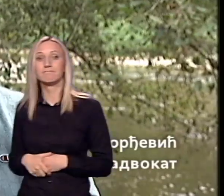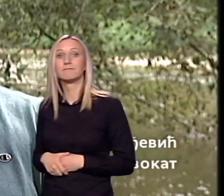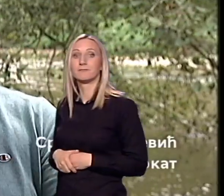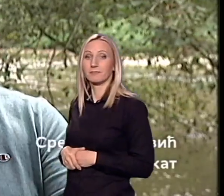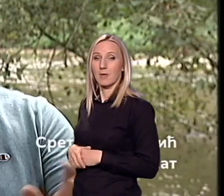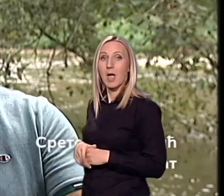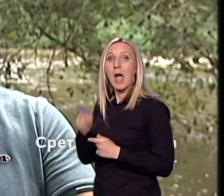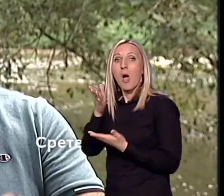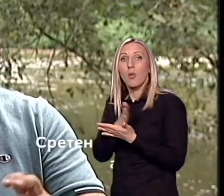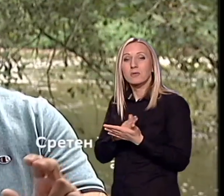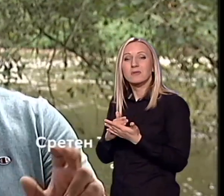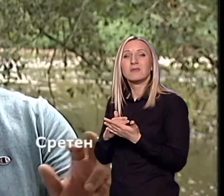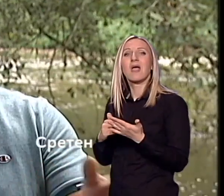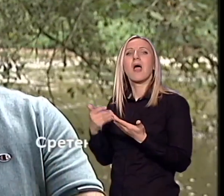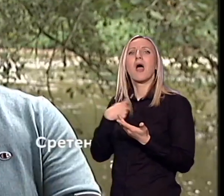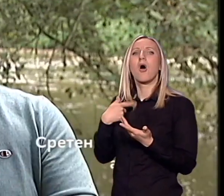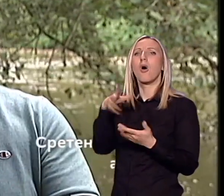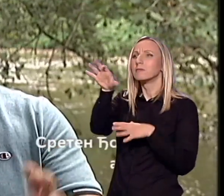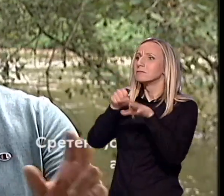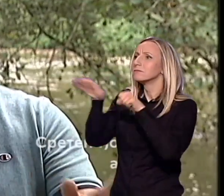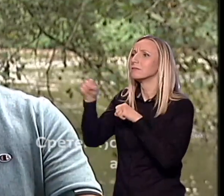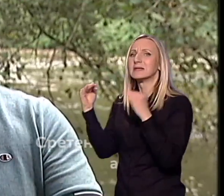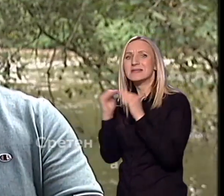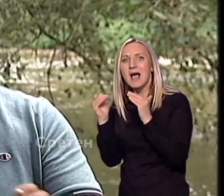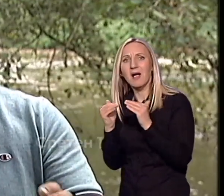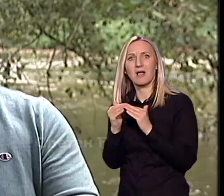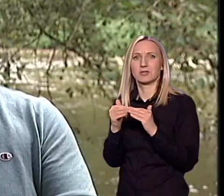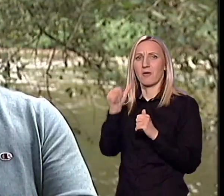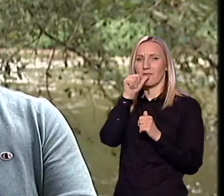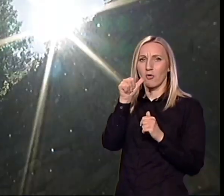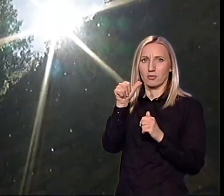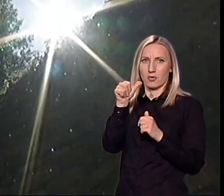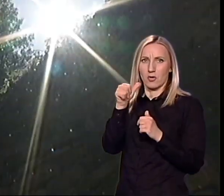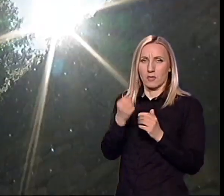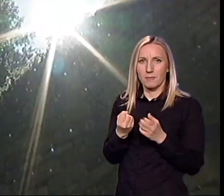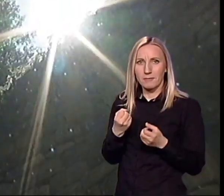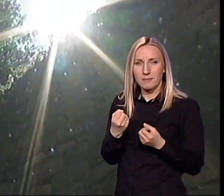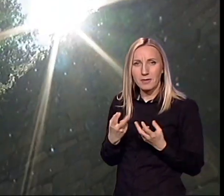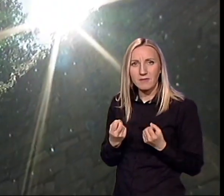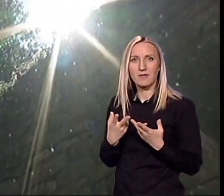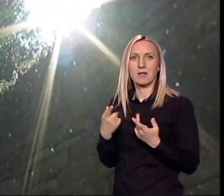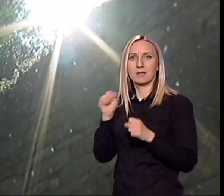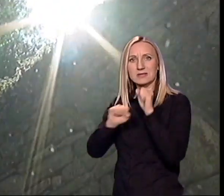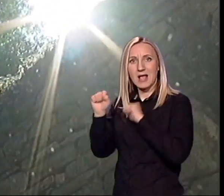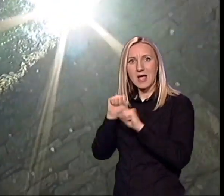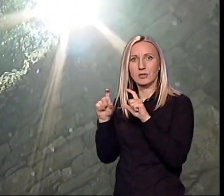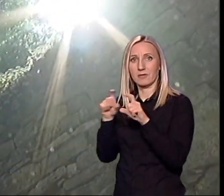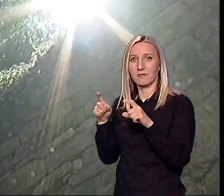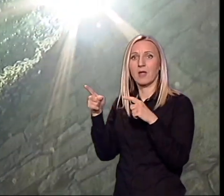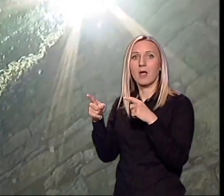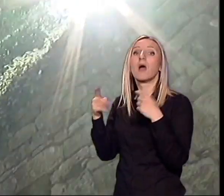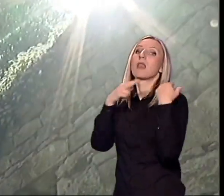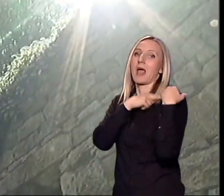saglasnosti vodoprivrednih, zaštite prirode i tako dalje, tu su nadležni organi, oni koji su po